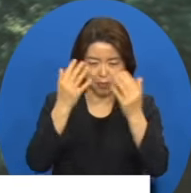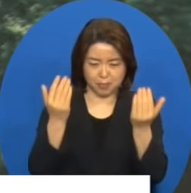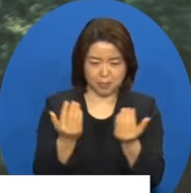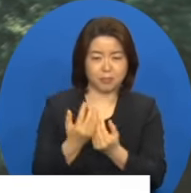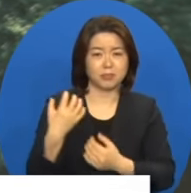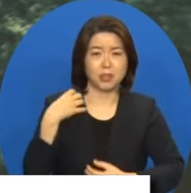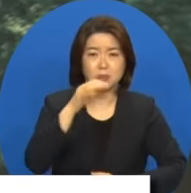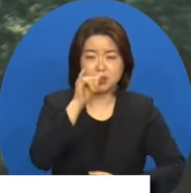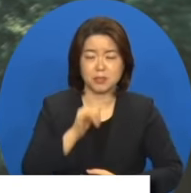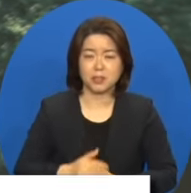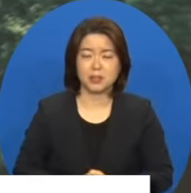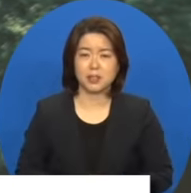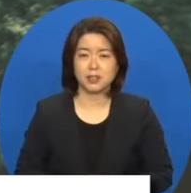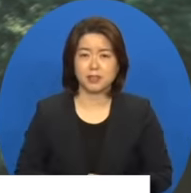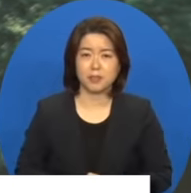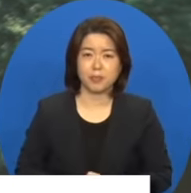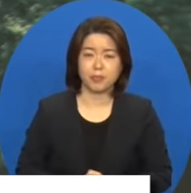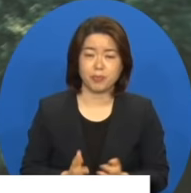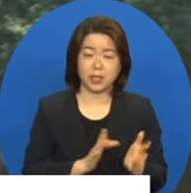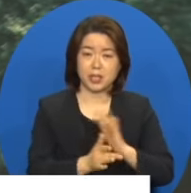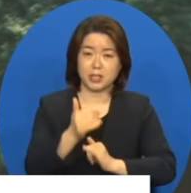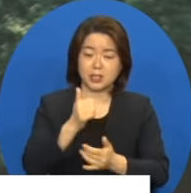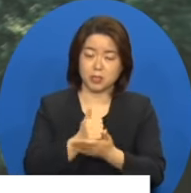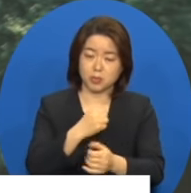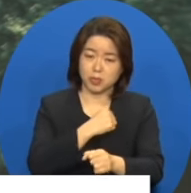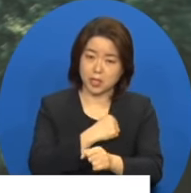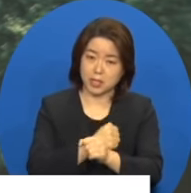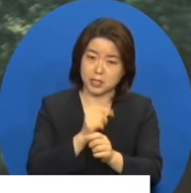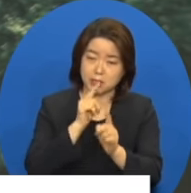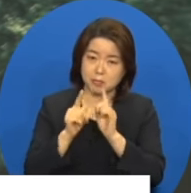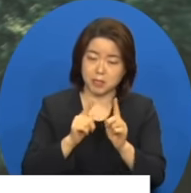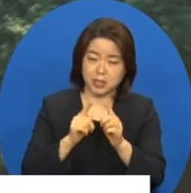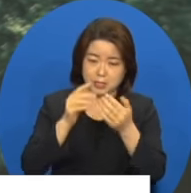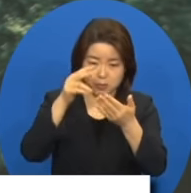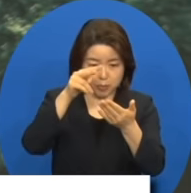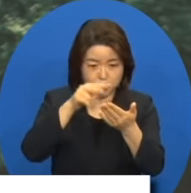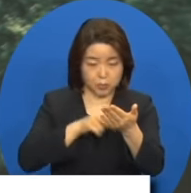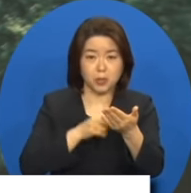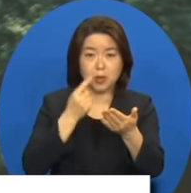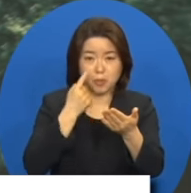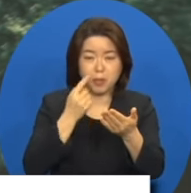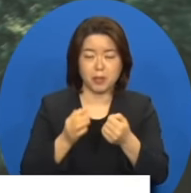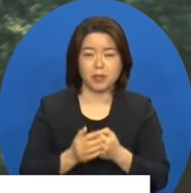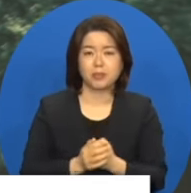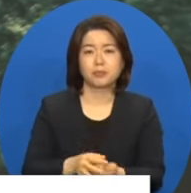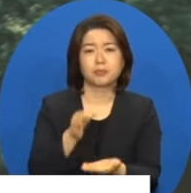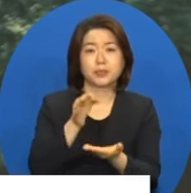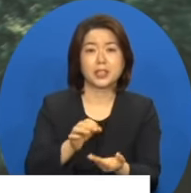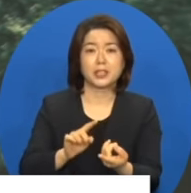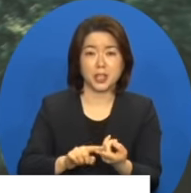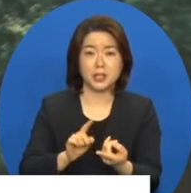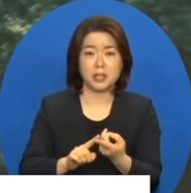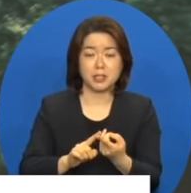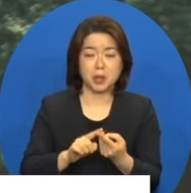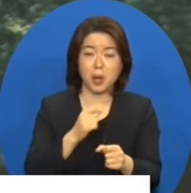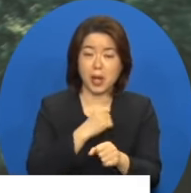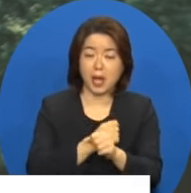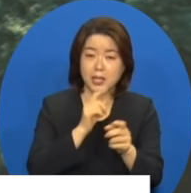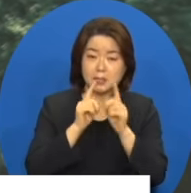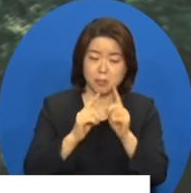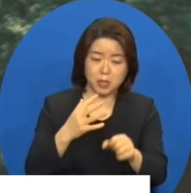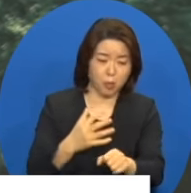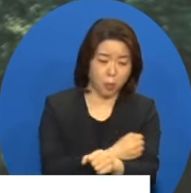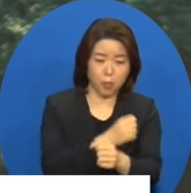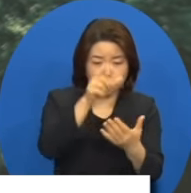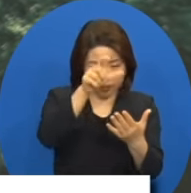차지합니다. 예수님께서 하신 말씀을 가만히 우리가 읽어보면 재정에 대해서 하신 말씀이 엄청나게